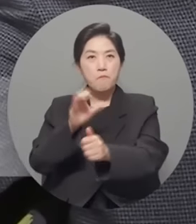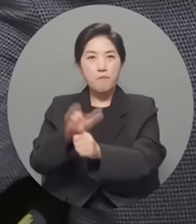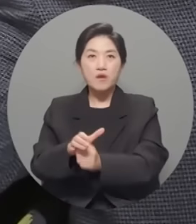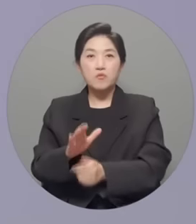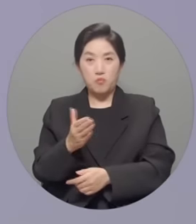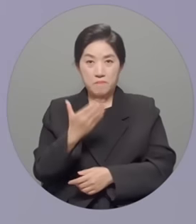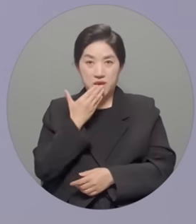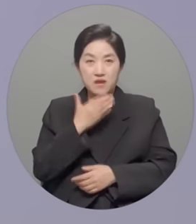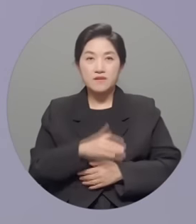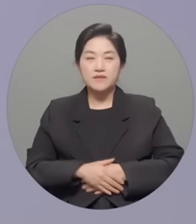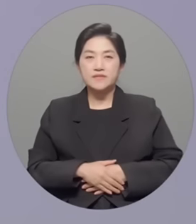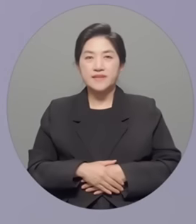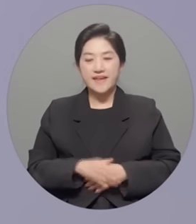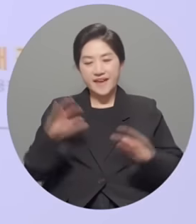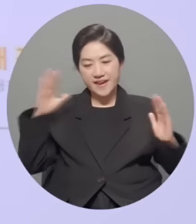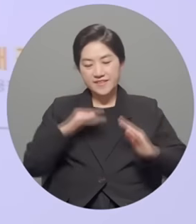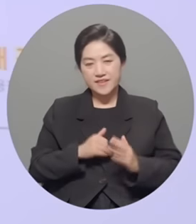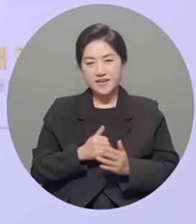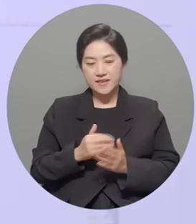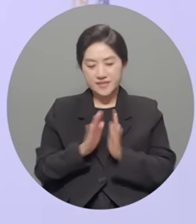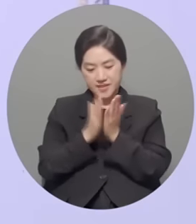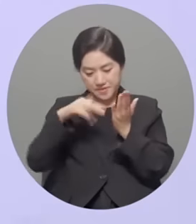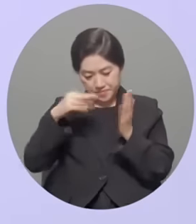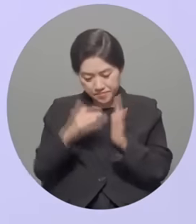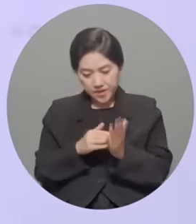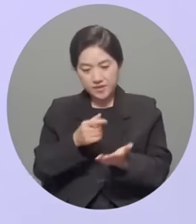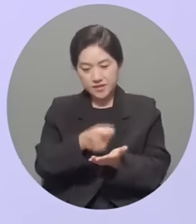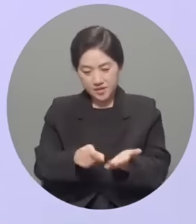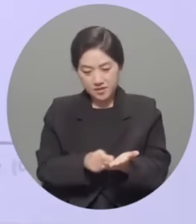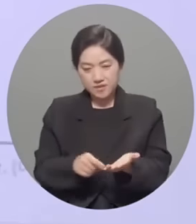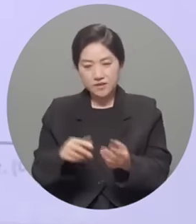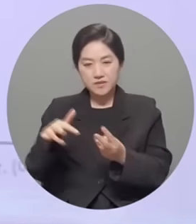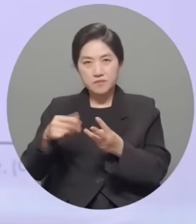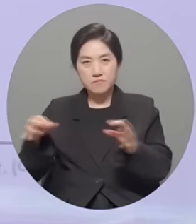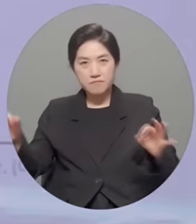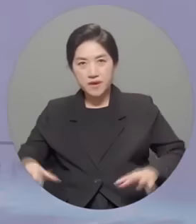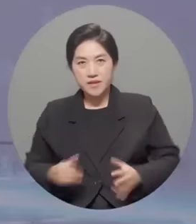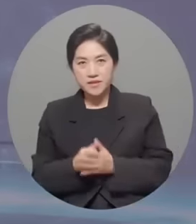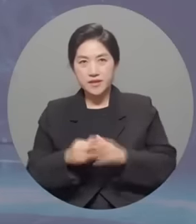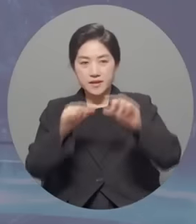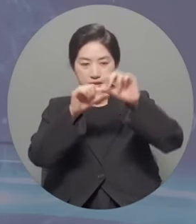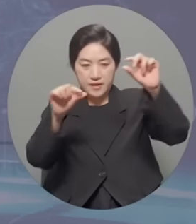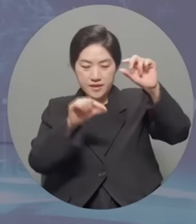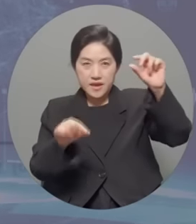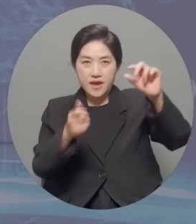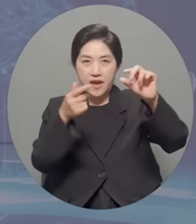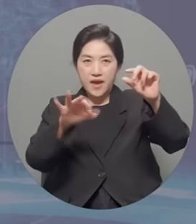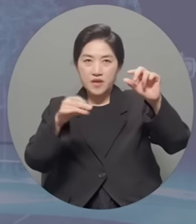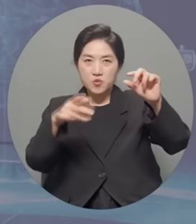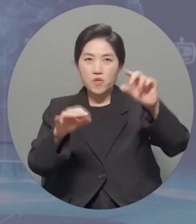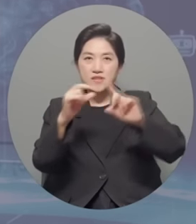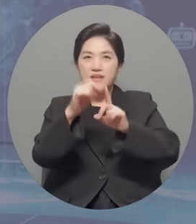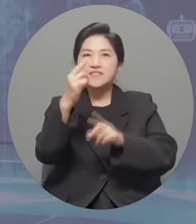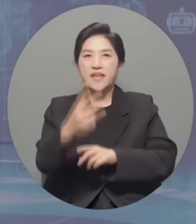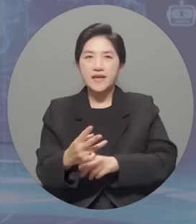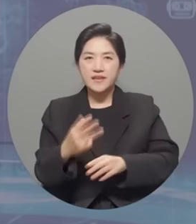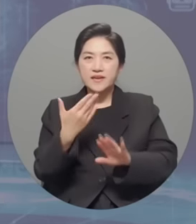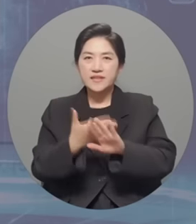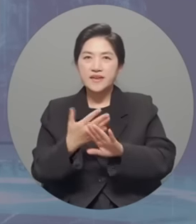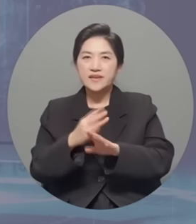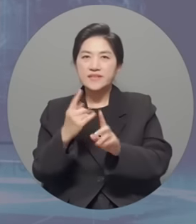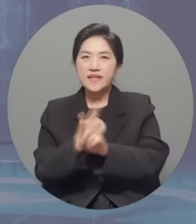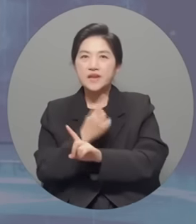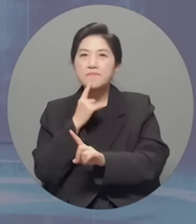합니다. 한 학생의 독후감을 3초 만에 평가한 결과 한 문단에 행동이란 단어를 3번이나 썼으니 다른 표현으로 바꿀